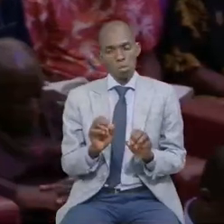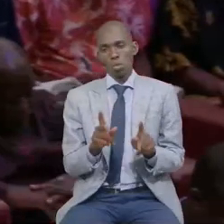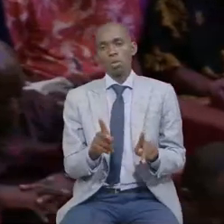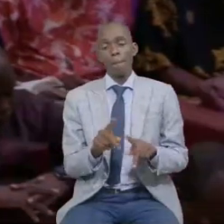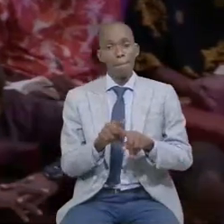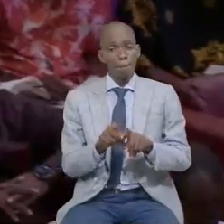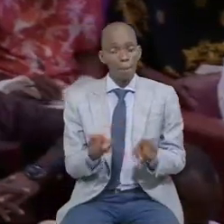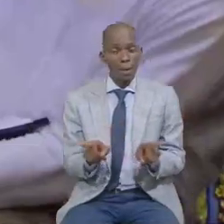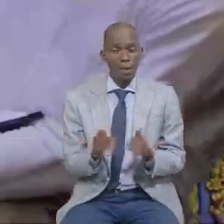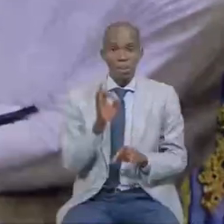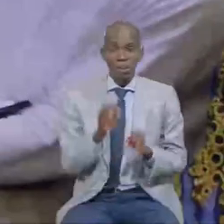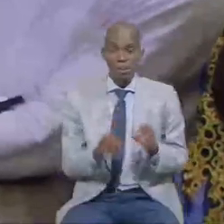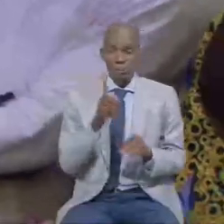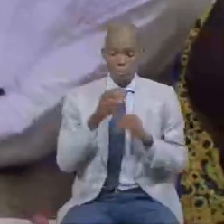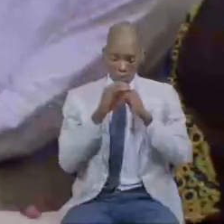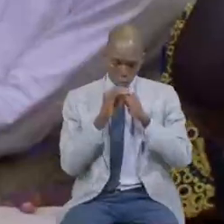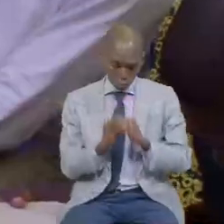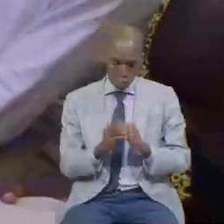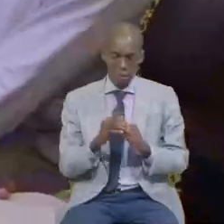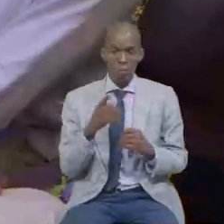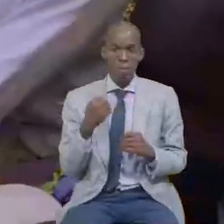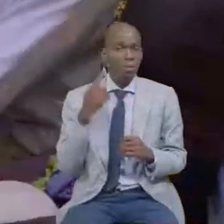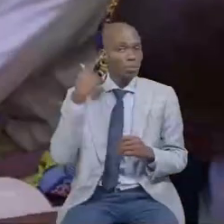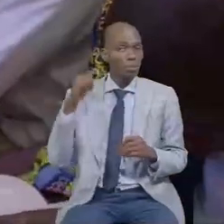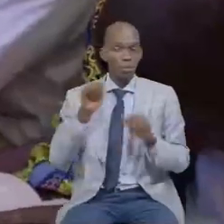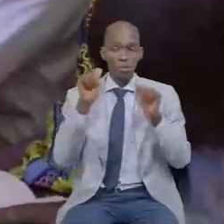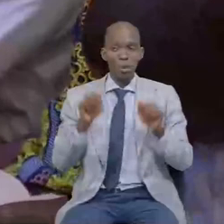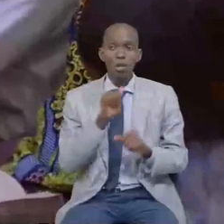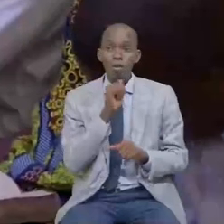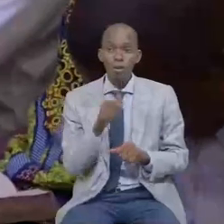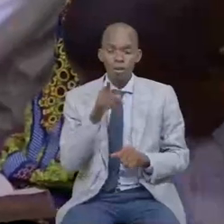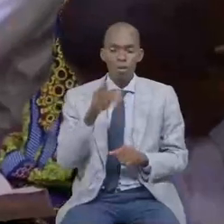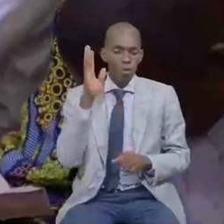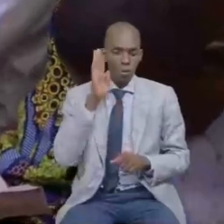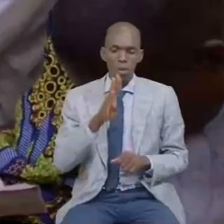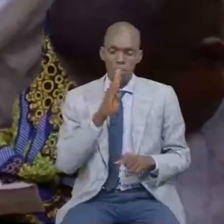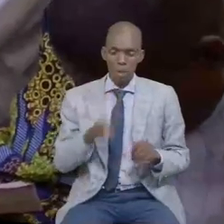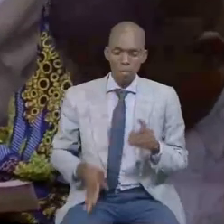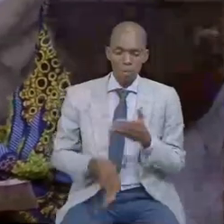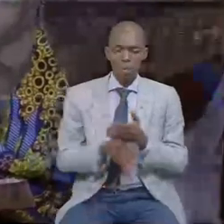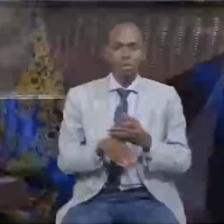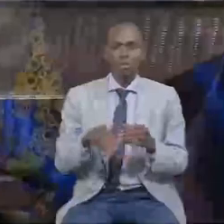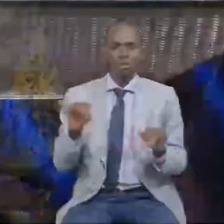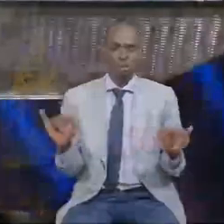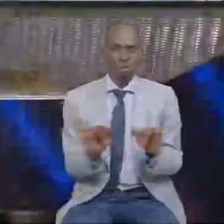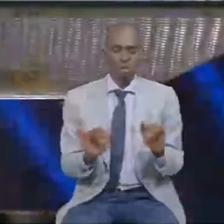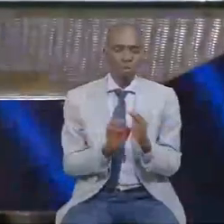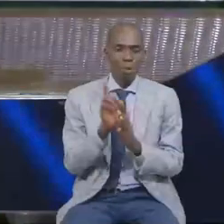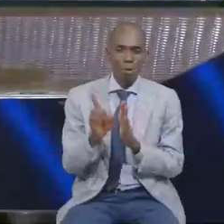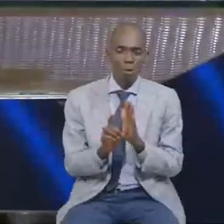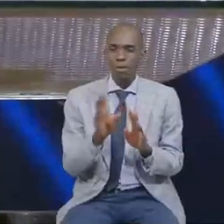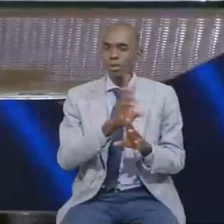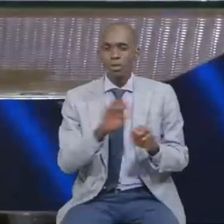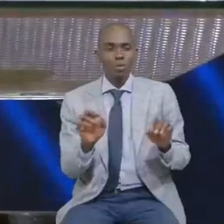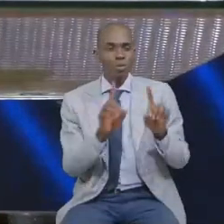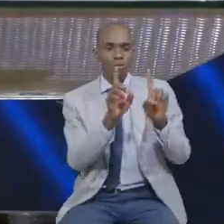statue que j'ai faite. Si vous ne l'adorez pas, vous serez jetés à l'instant même au milieu d'une